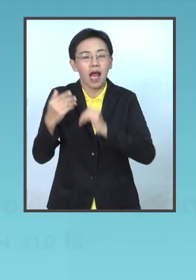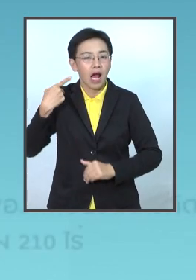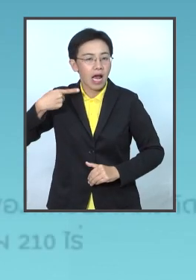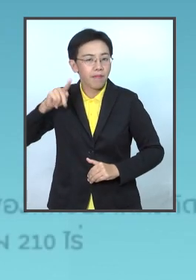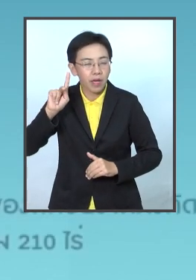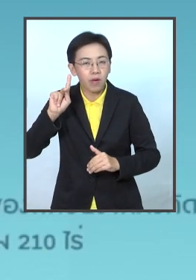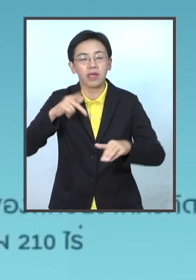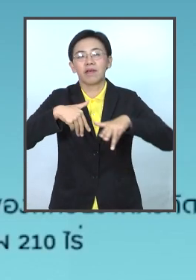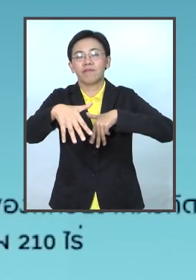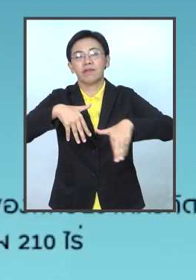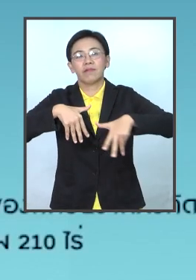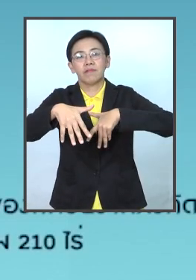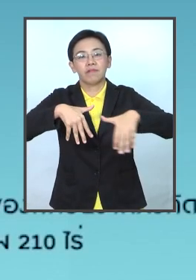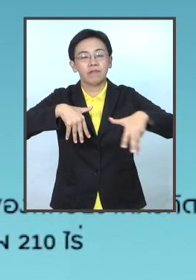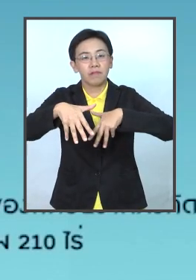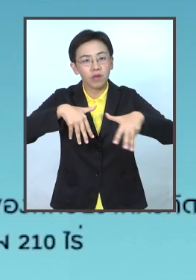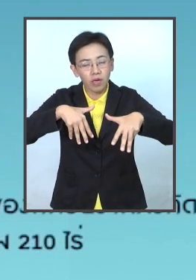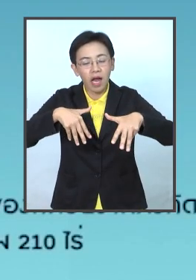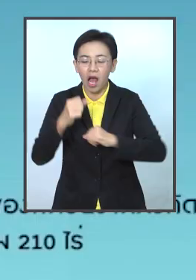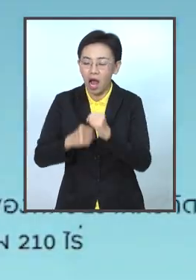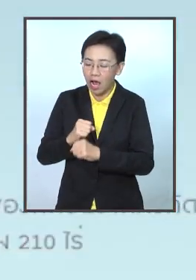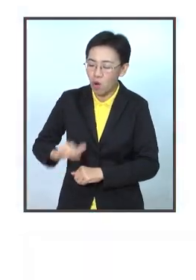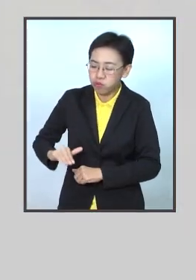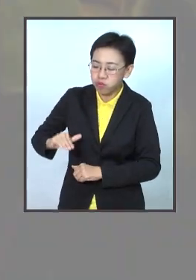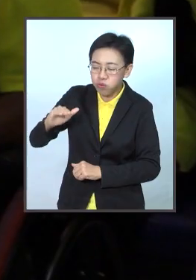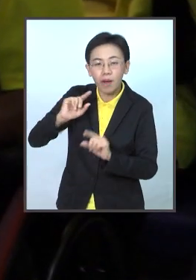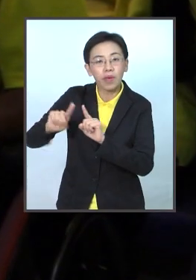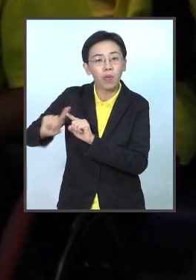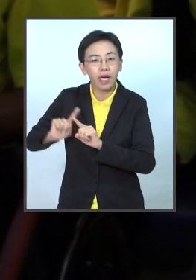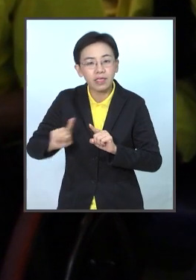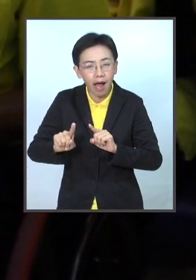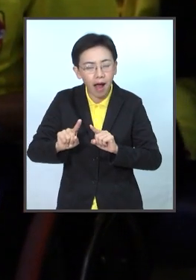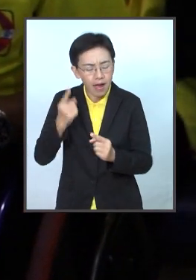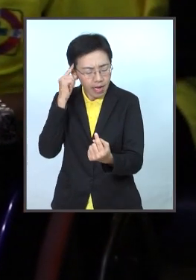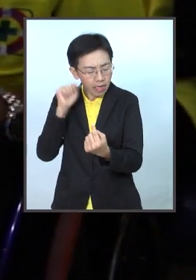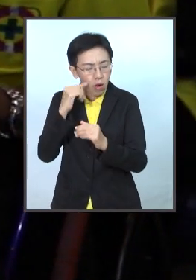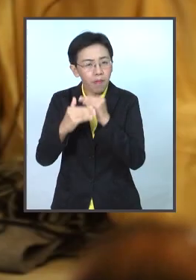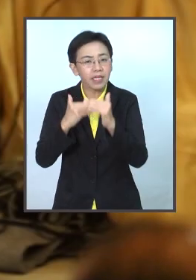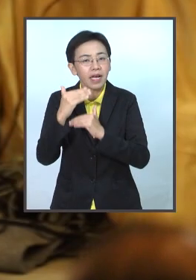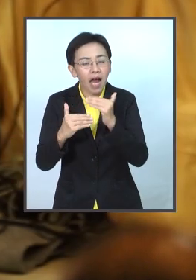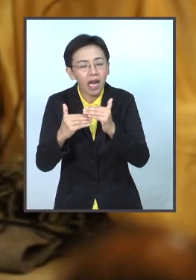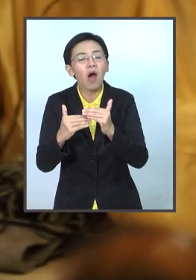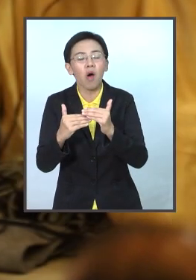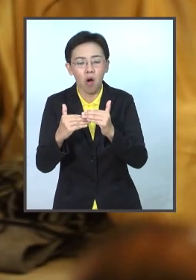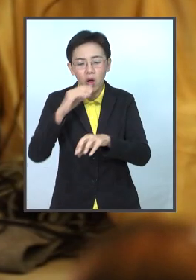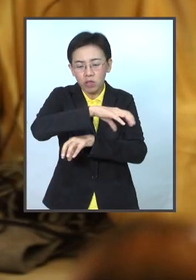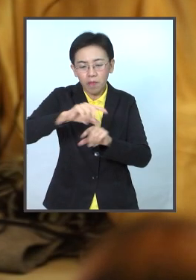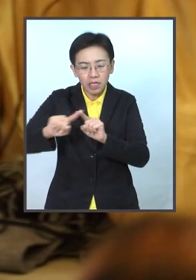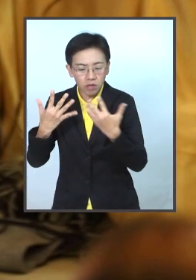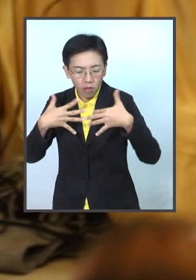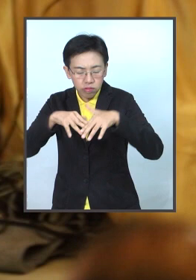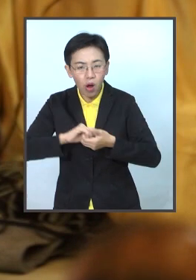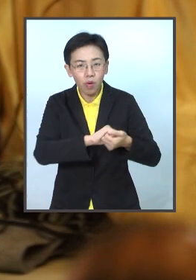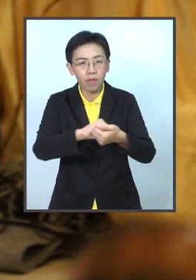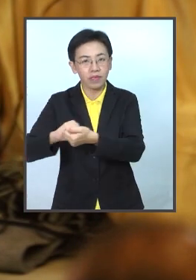ให้เกิดประโยชน์สูงสุดต่อประชาชนในทุกช่วงวัยมุ่งเน้นไปที่การพัฒนาพื้นที่บูรณาการ